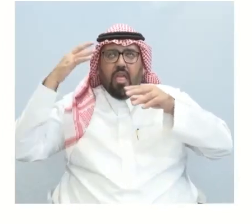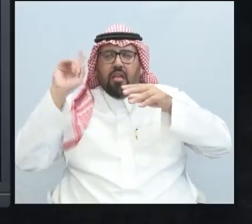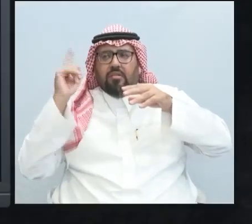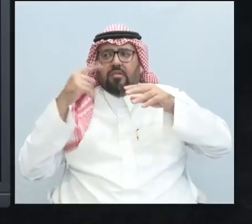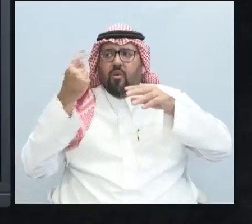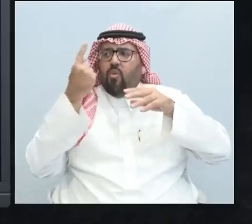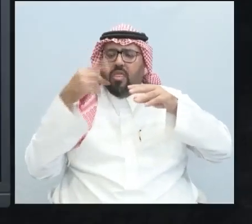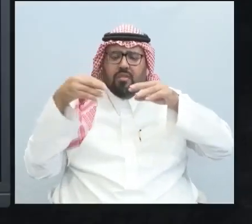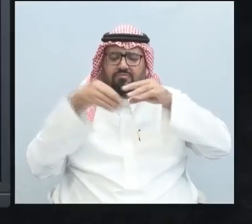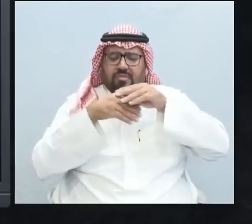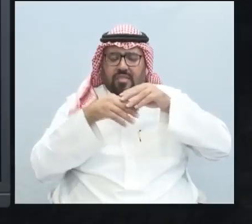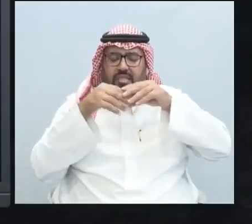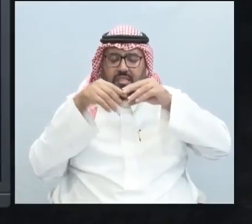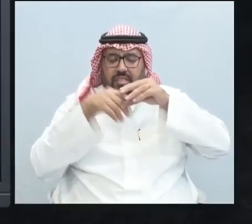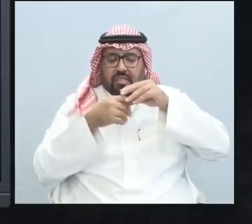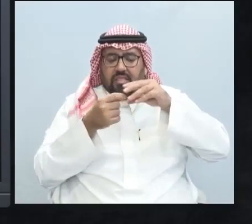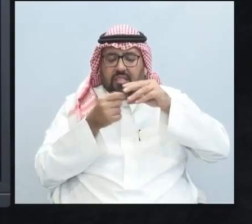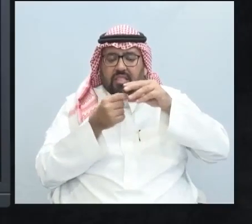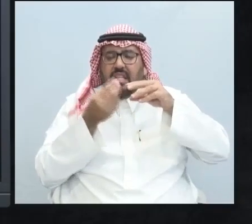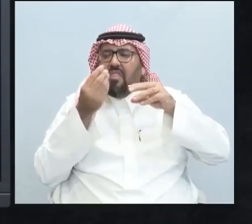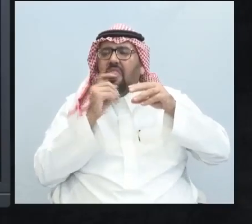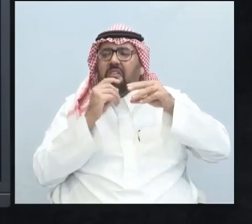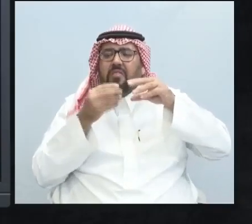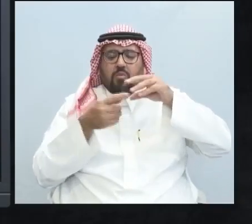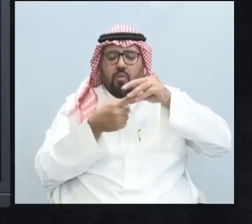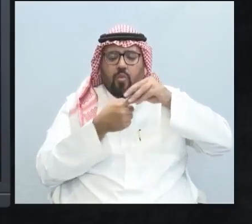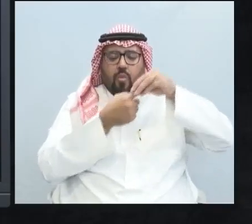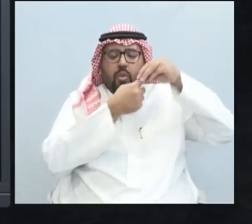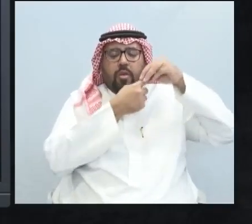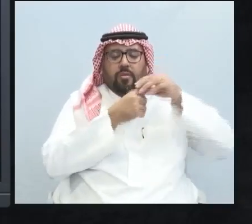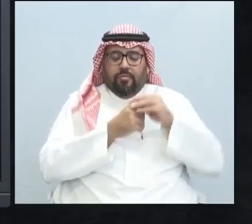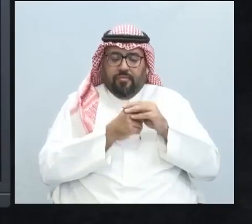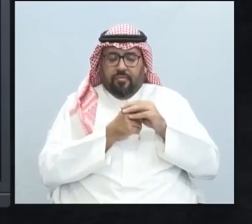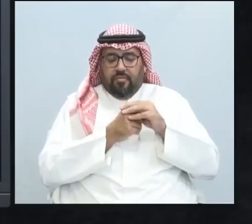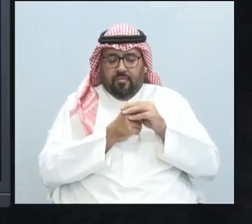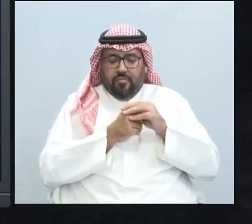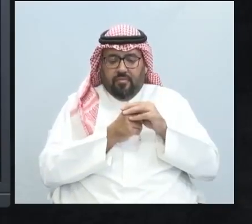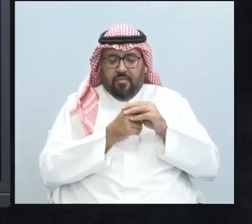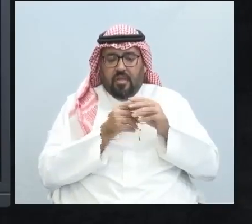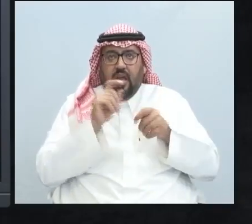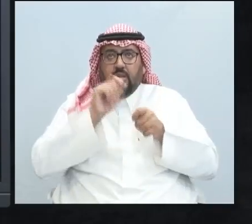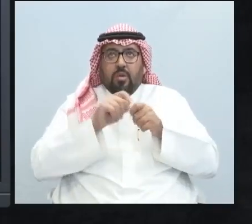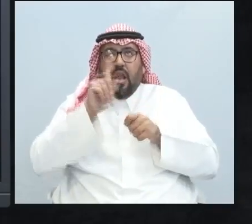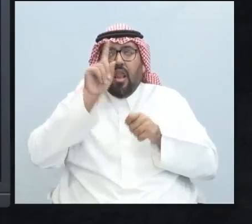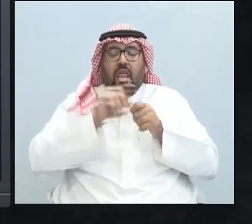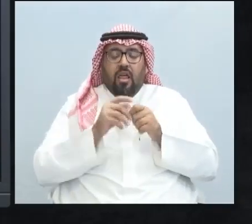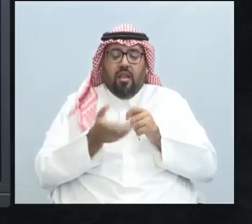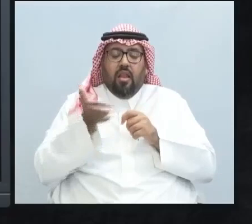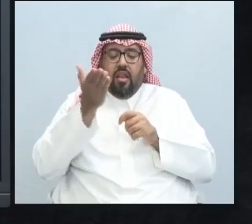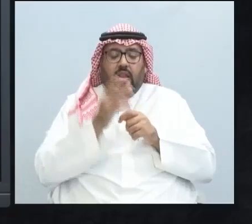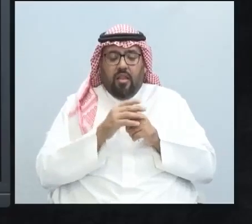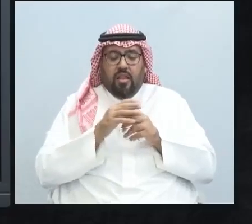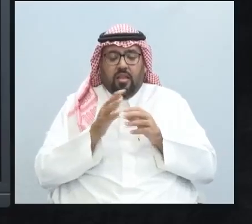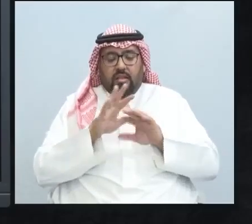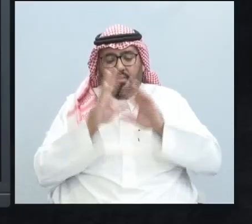حيوان منوي من خلال ما يملك من ليس سومات هاضمه قادر على اختراق الحيوات المنويه لذلك من حكمه الله سبحانه وتعالى